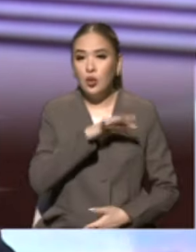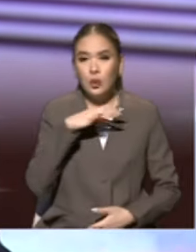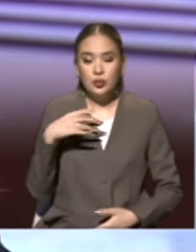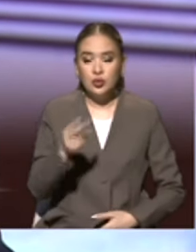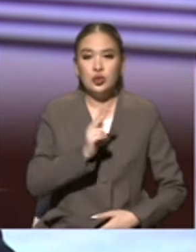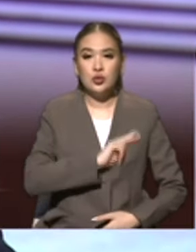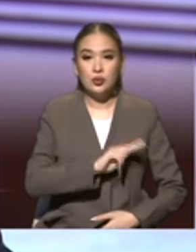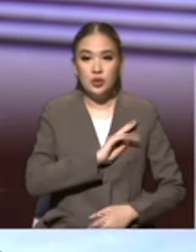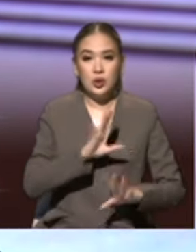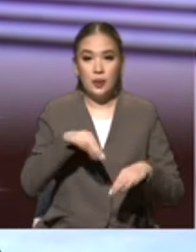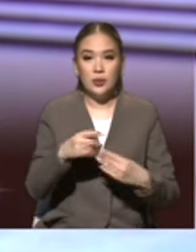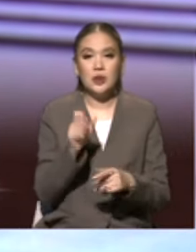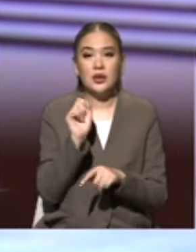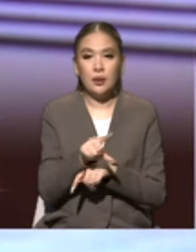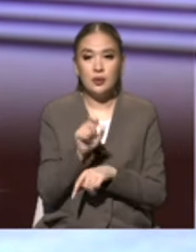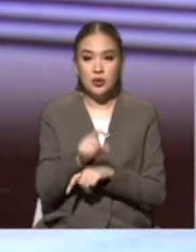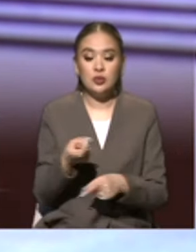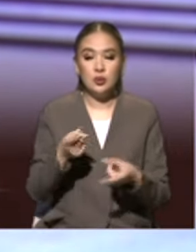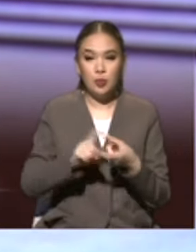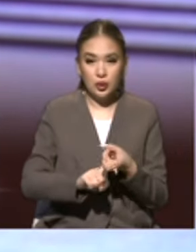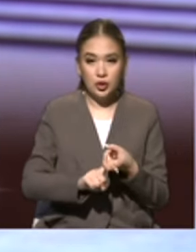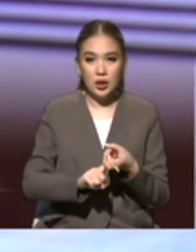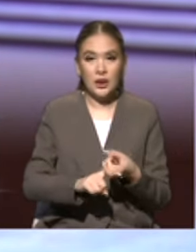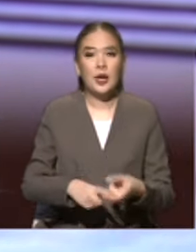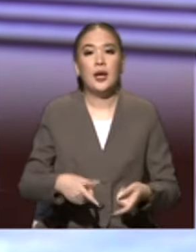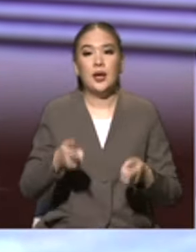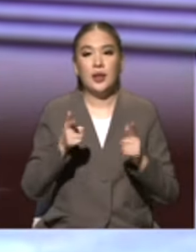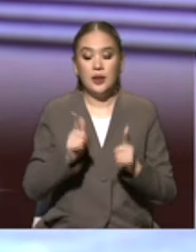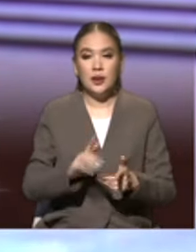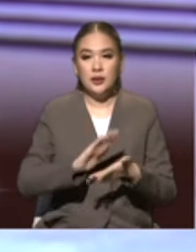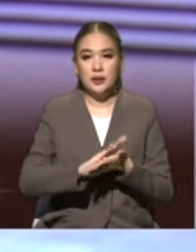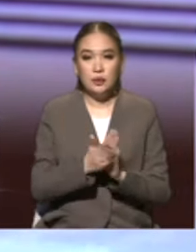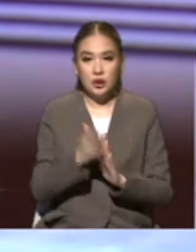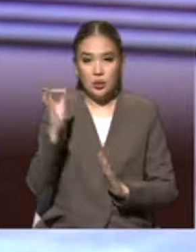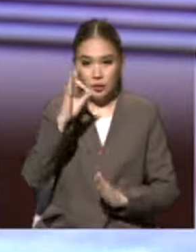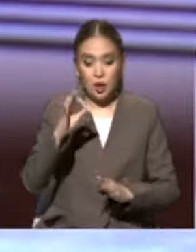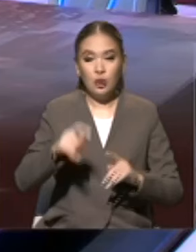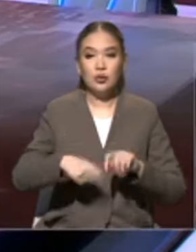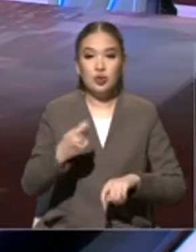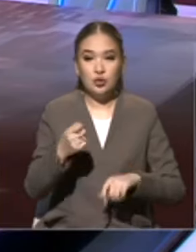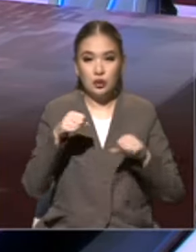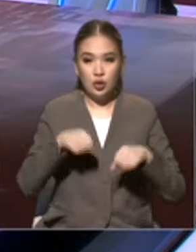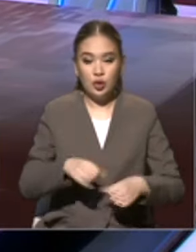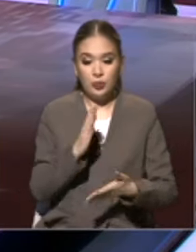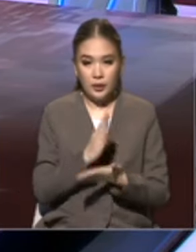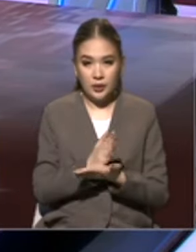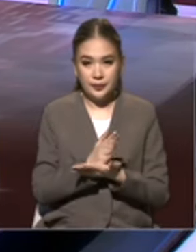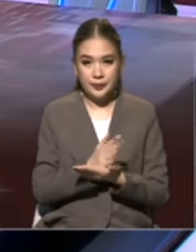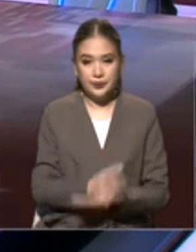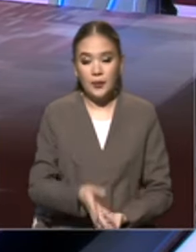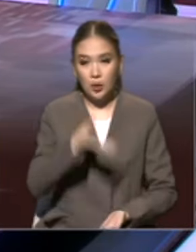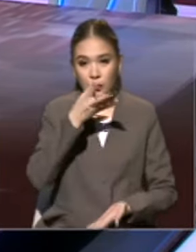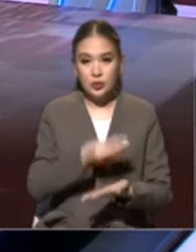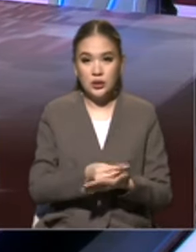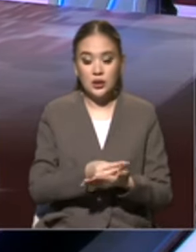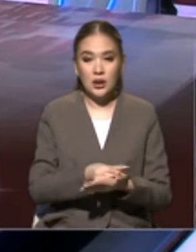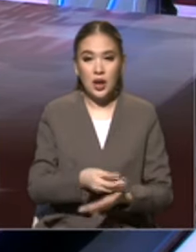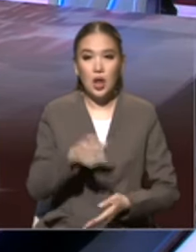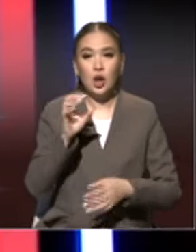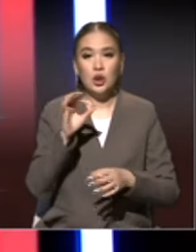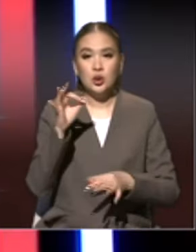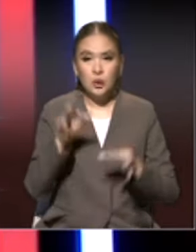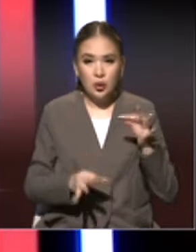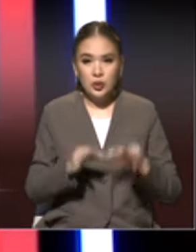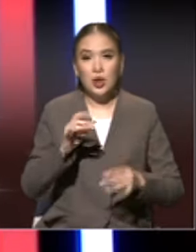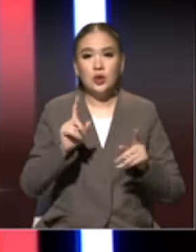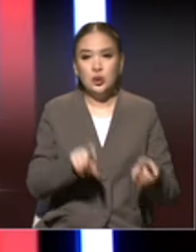алған жағдайда, тапсырыс беруші ол жағдайда да келісімшартты бұзу құқығы бар. Бұдан бөлек өзінің шарттық міндеттемелерін соттан сотқа созылып,